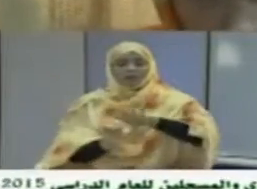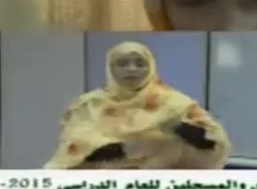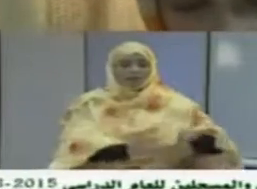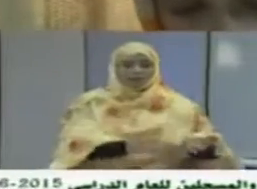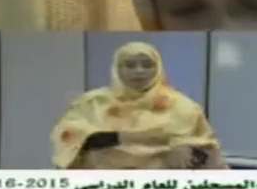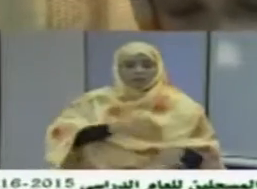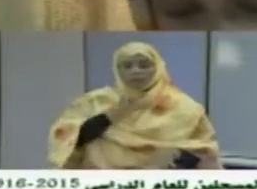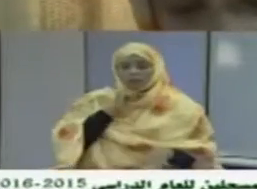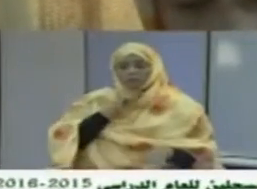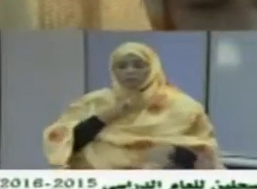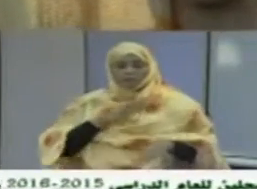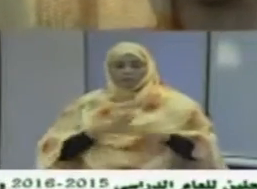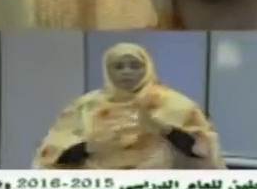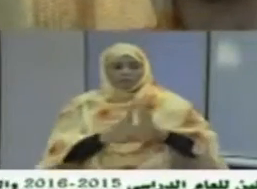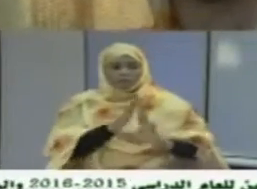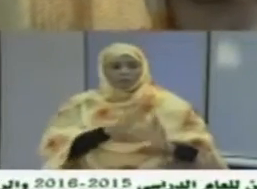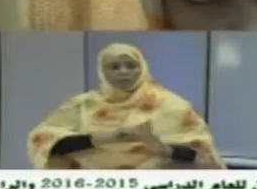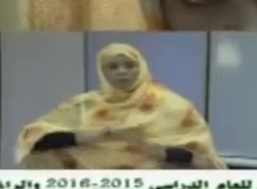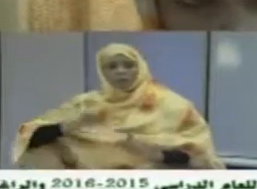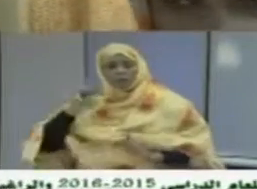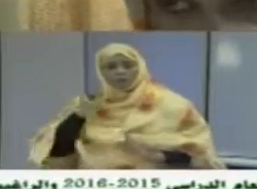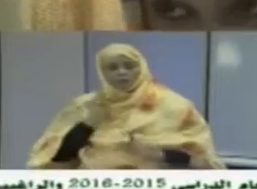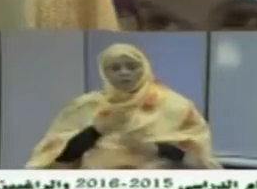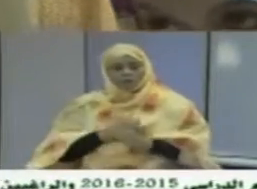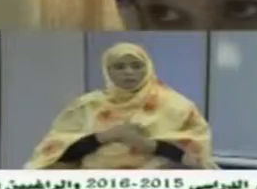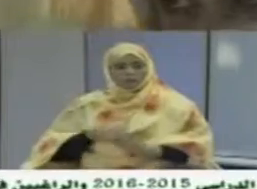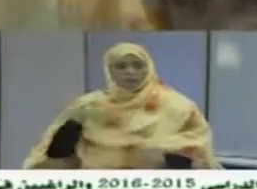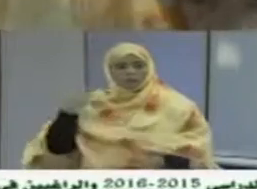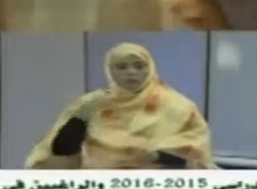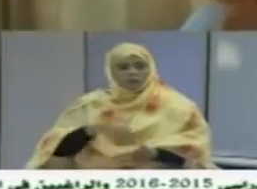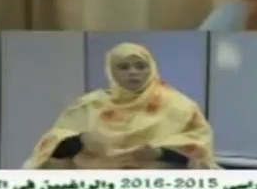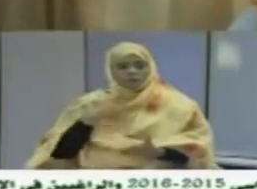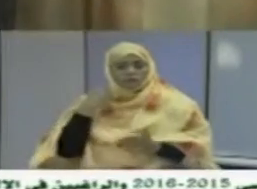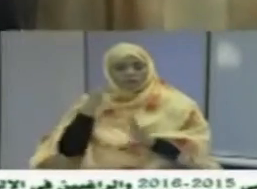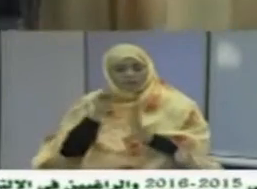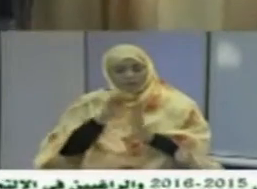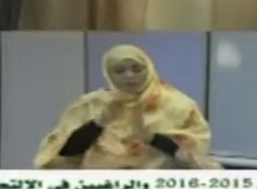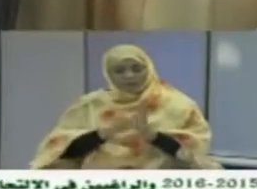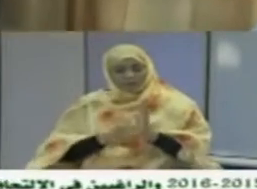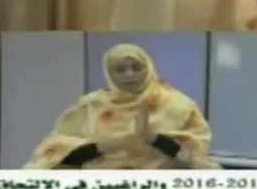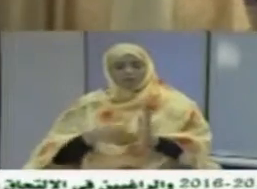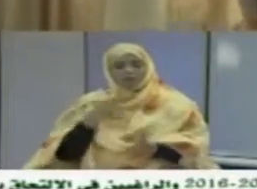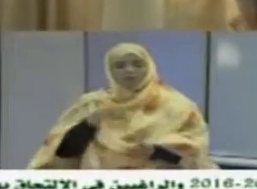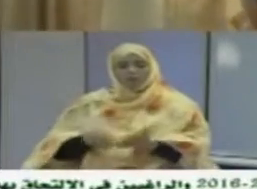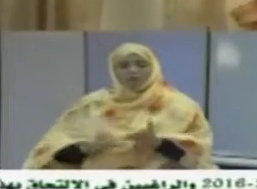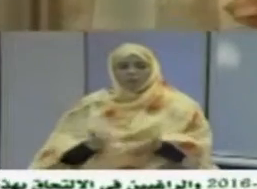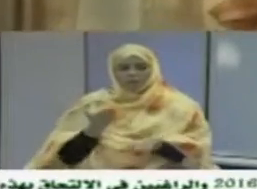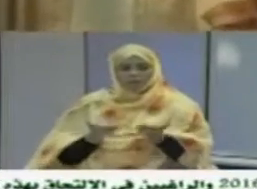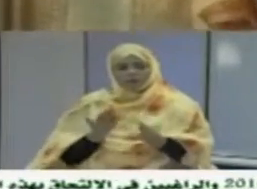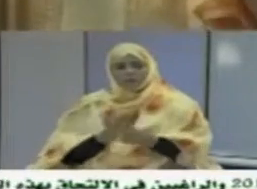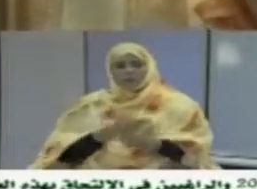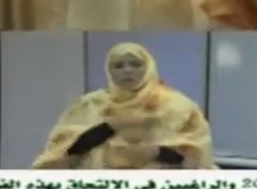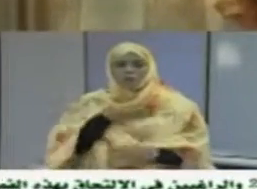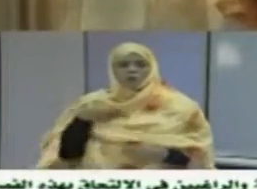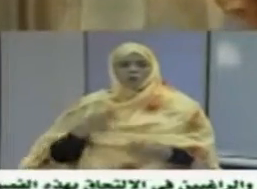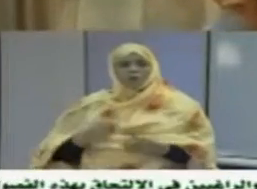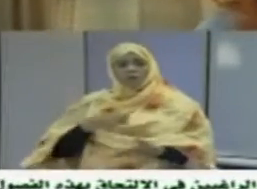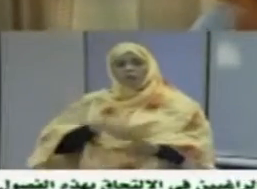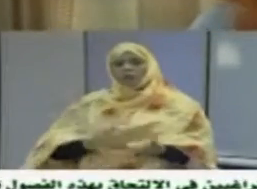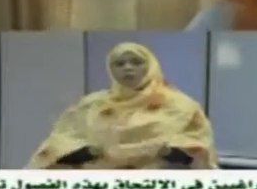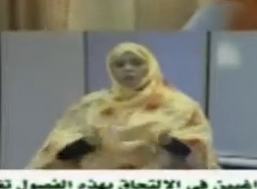على مستوى إدارة الشؤون الإدارية والمالية، وهي قضية ترشيد الوسائل العامة للدولة اللي موضوعها تحت تصرف